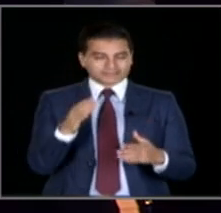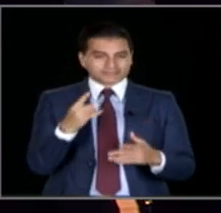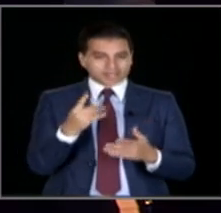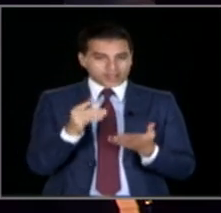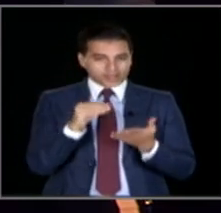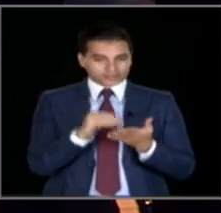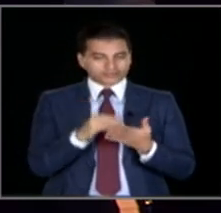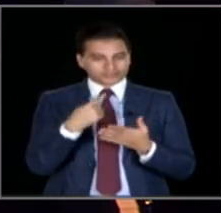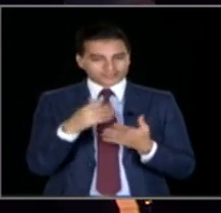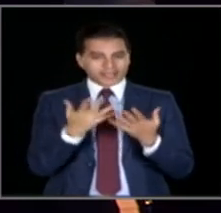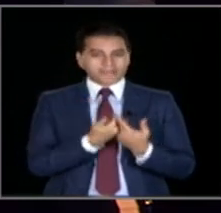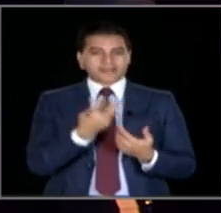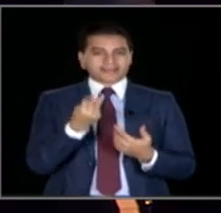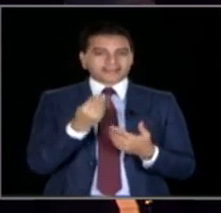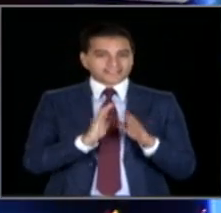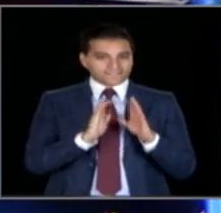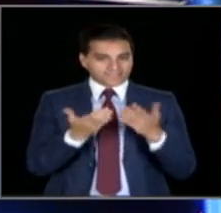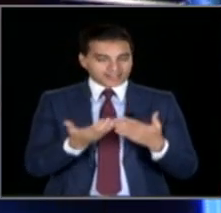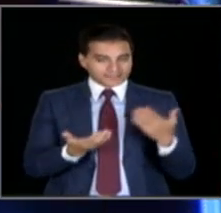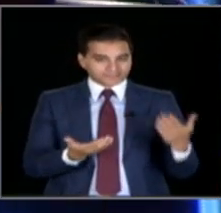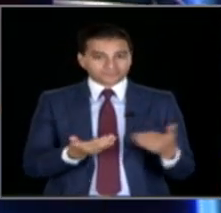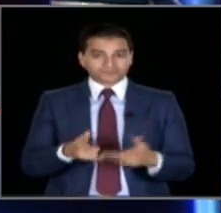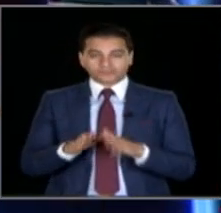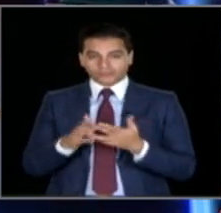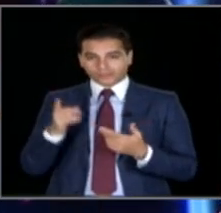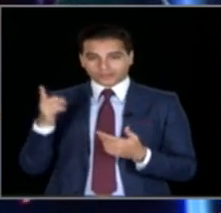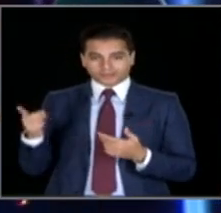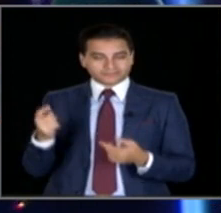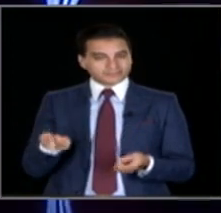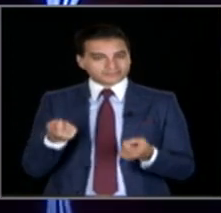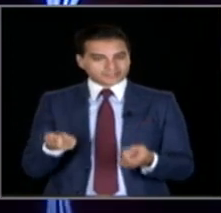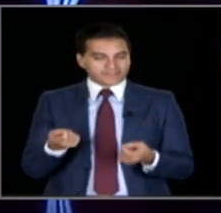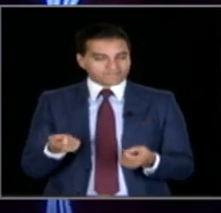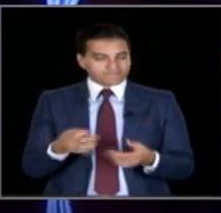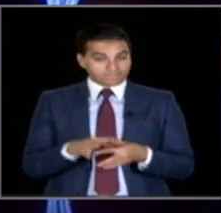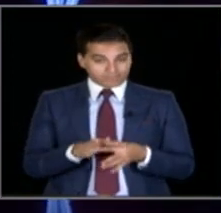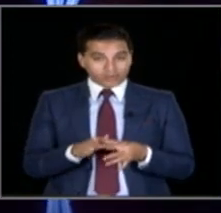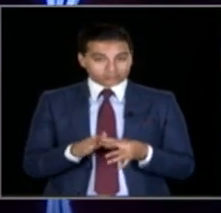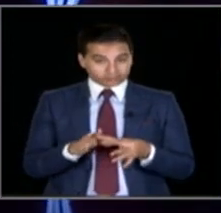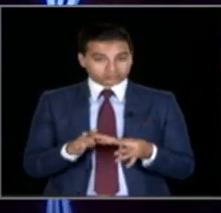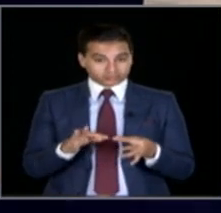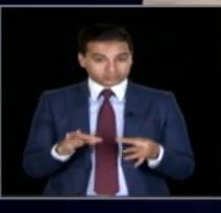النتيجة 30. بيكاسو، الهكسوس، مفيش نقط،